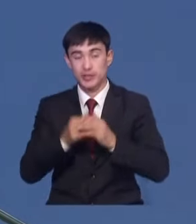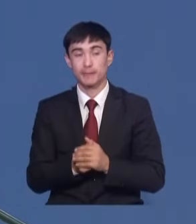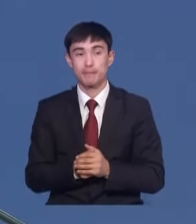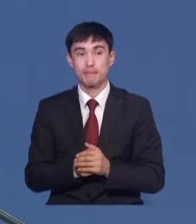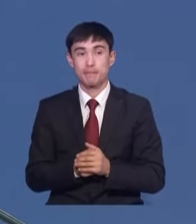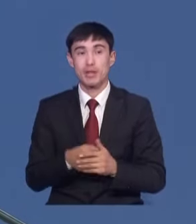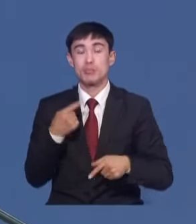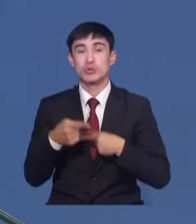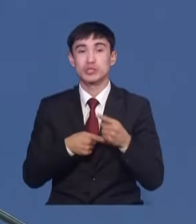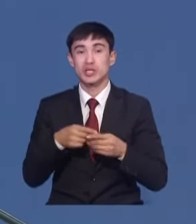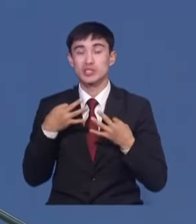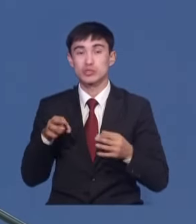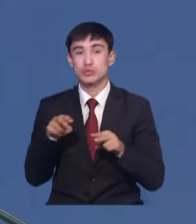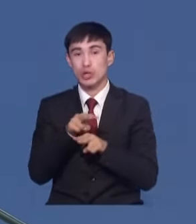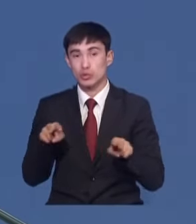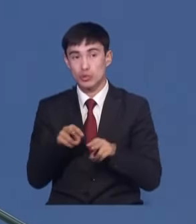и